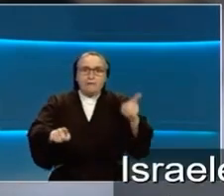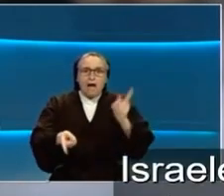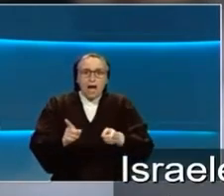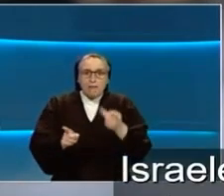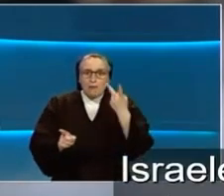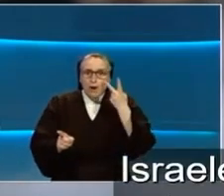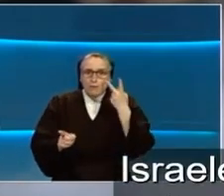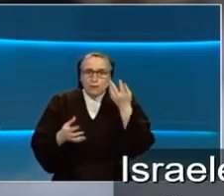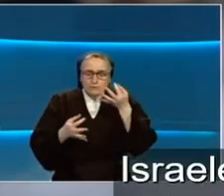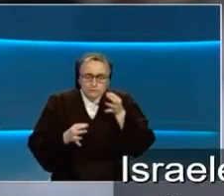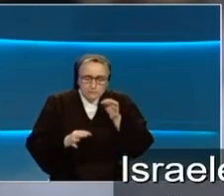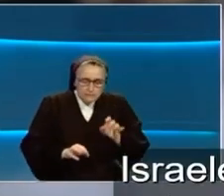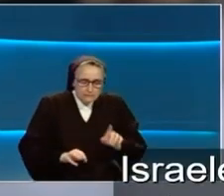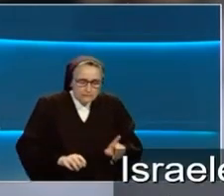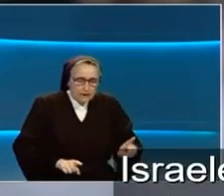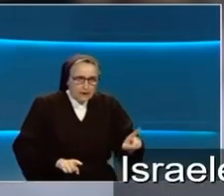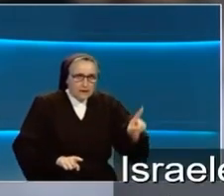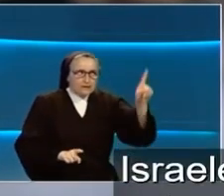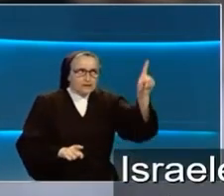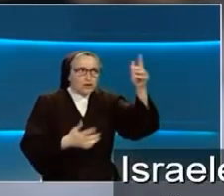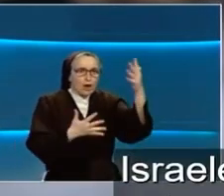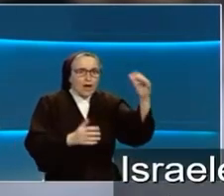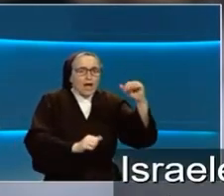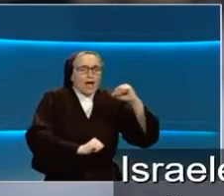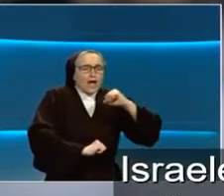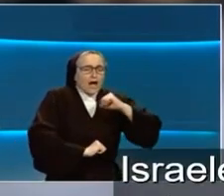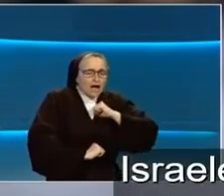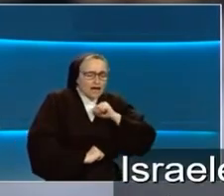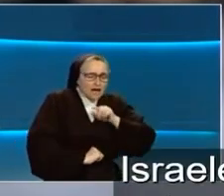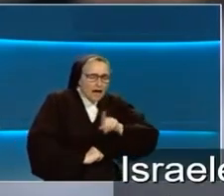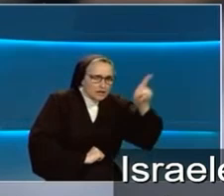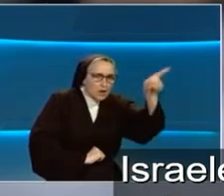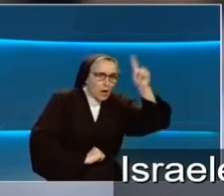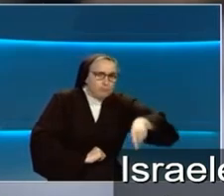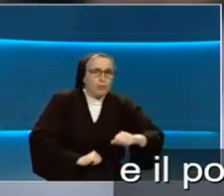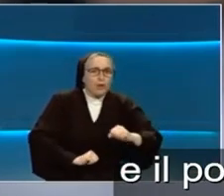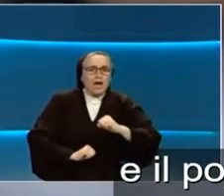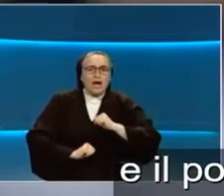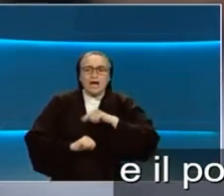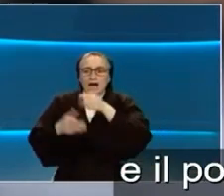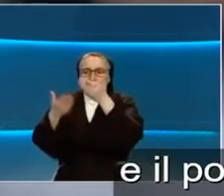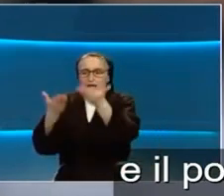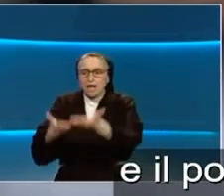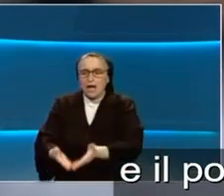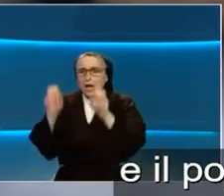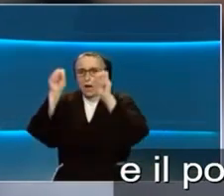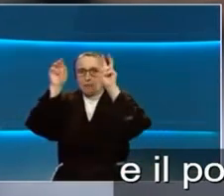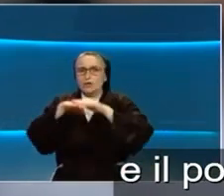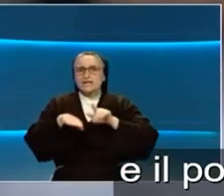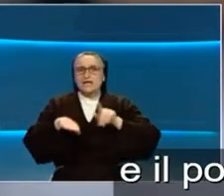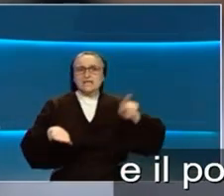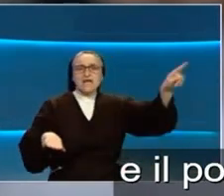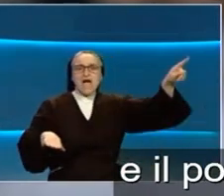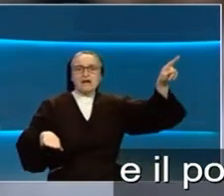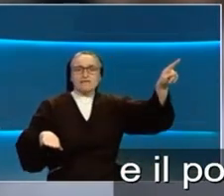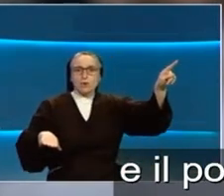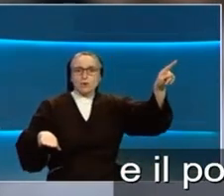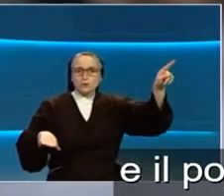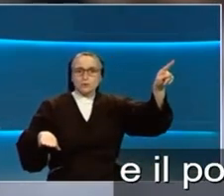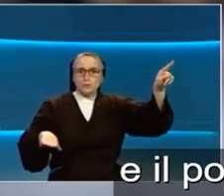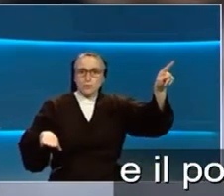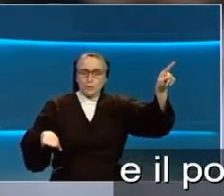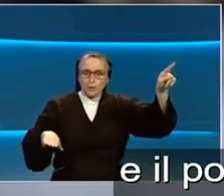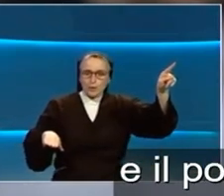popolo temette il Signore e credette in Lui e in Mosè, suo servo.